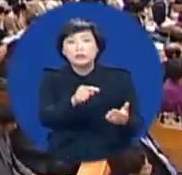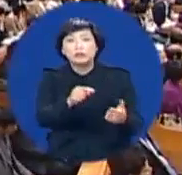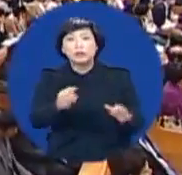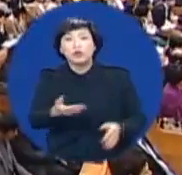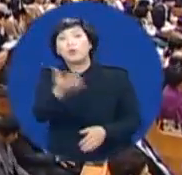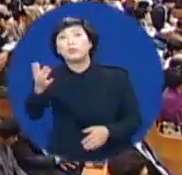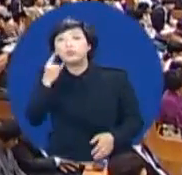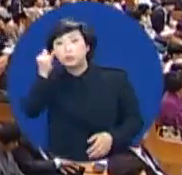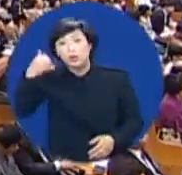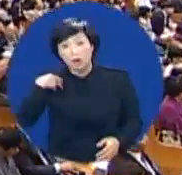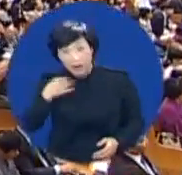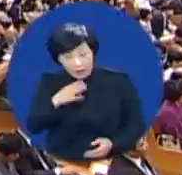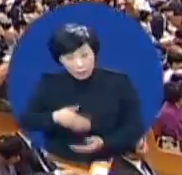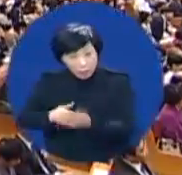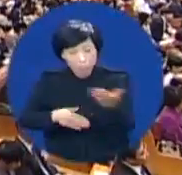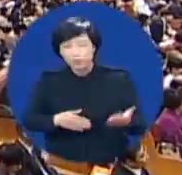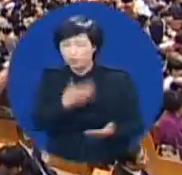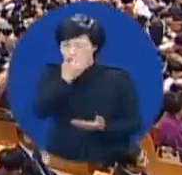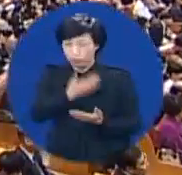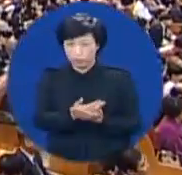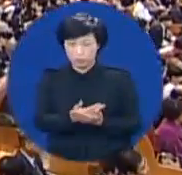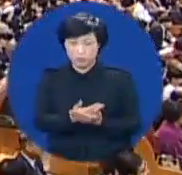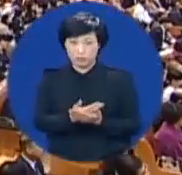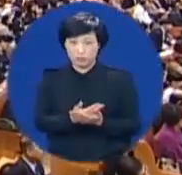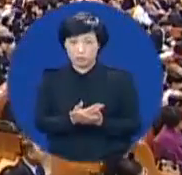된다. 이게 중요한 거예요.